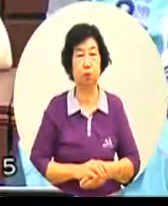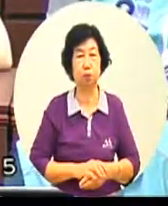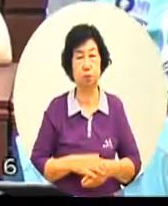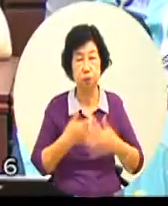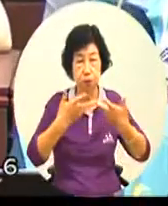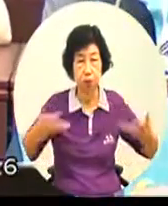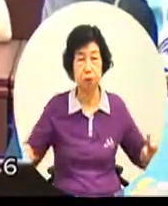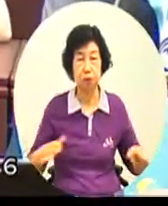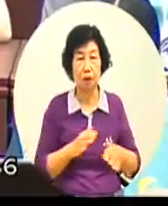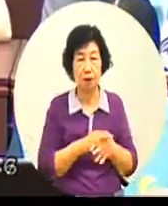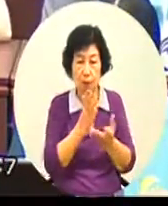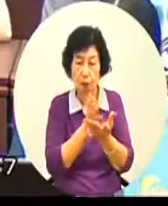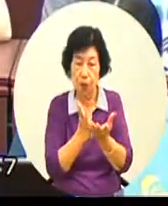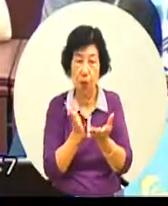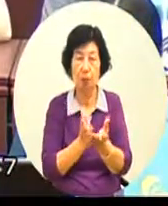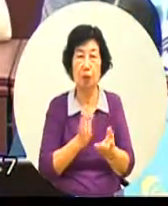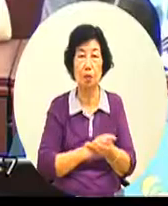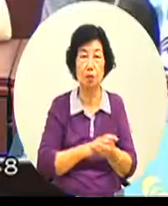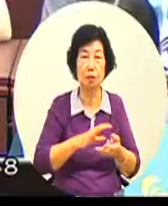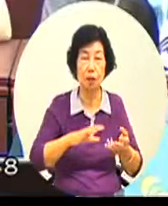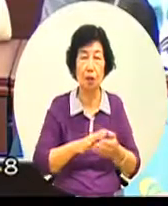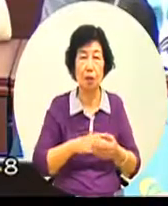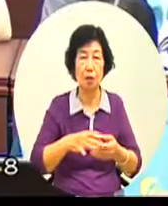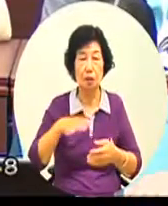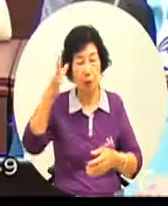多元复杂的因素啦，但是